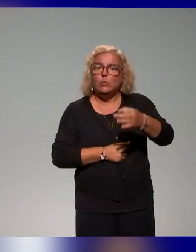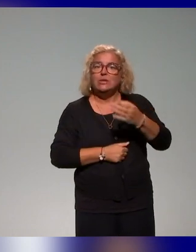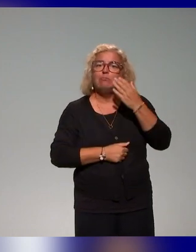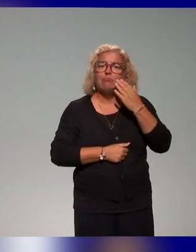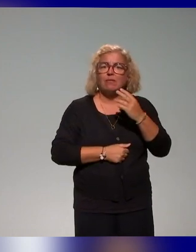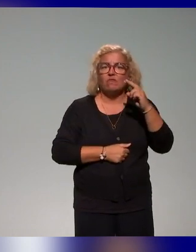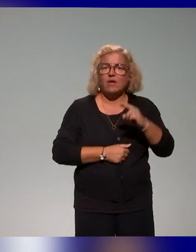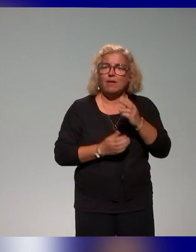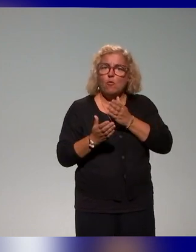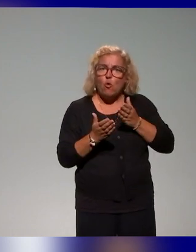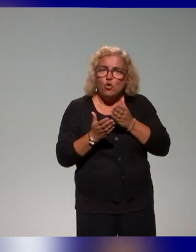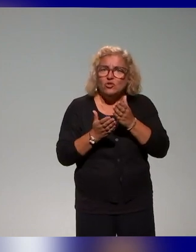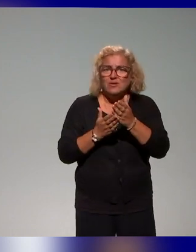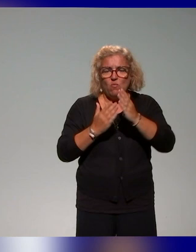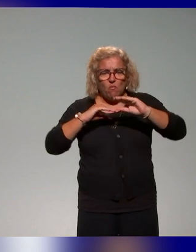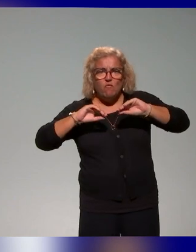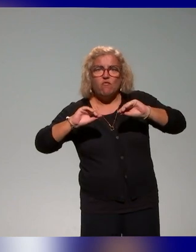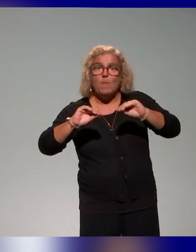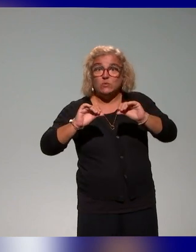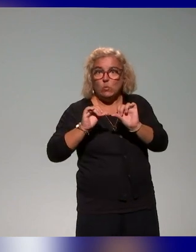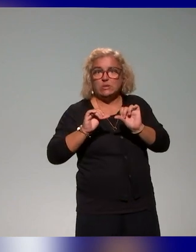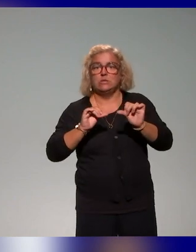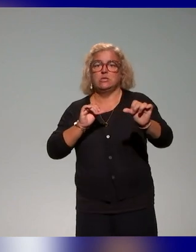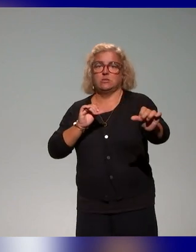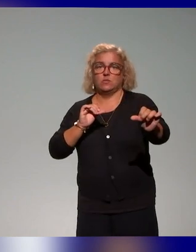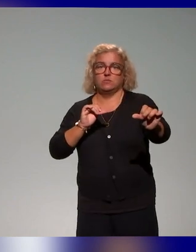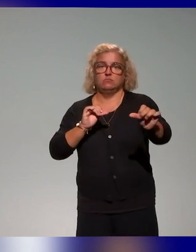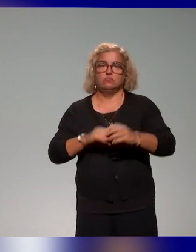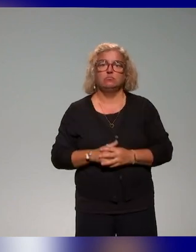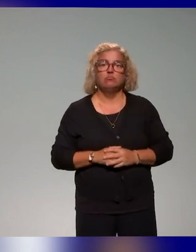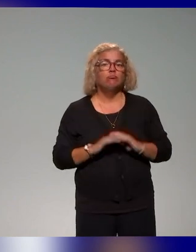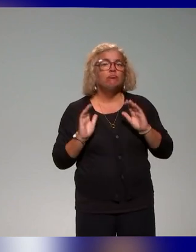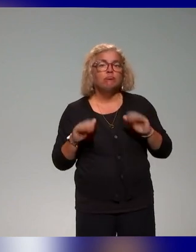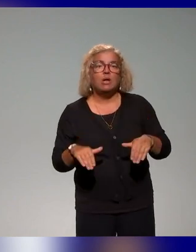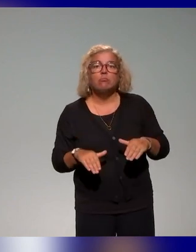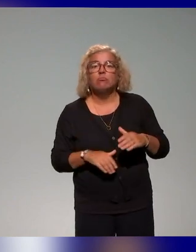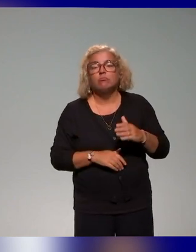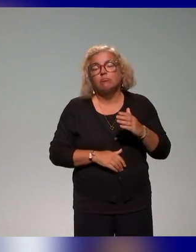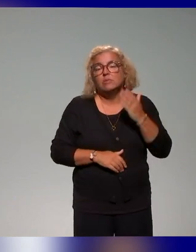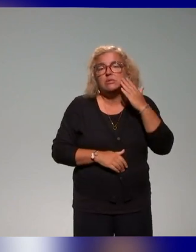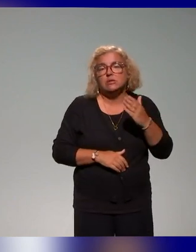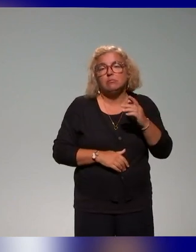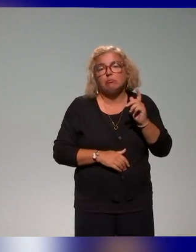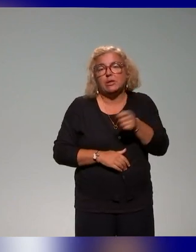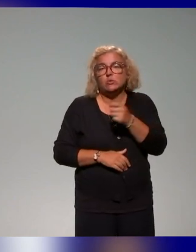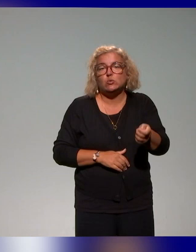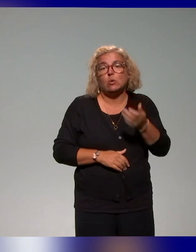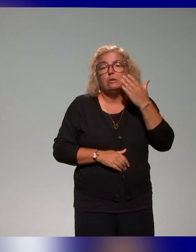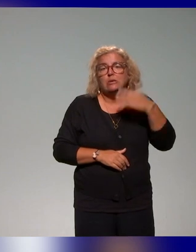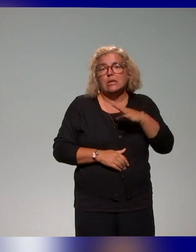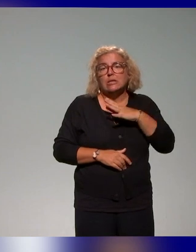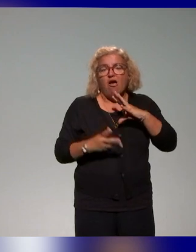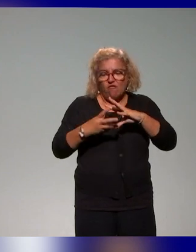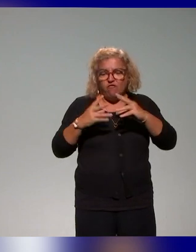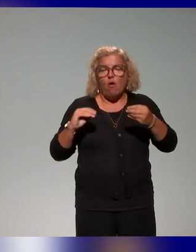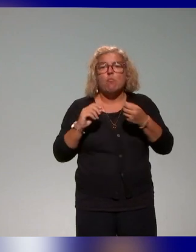sur de la formation à distance, même si on sait que Moodle est polymorphe et permet aussi,